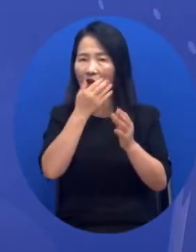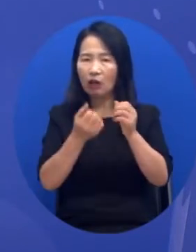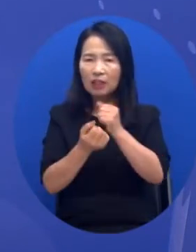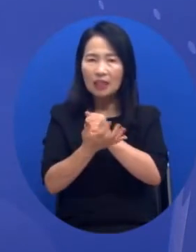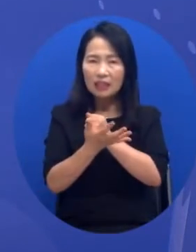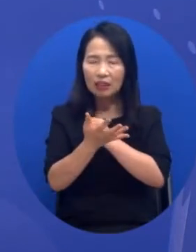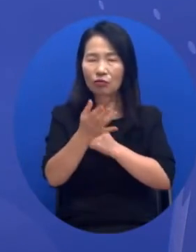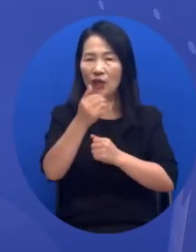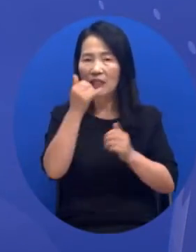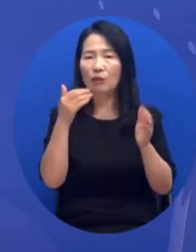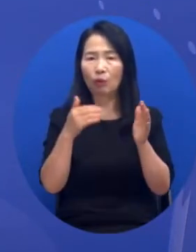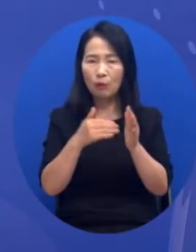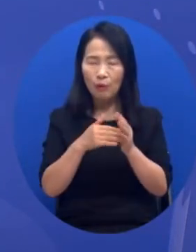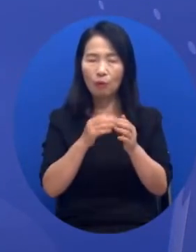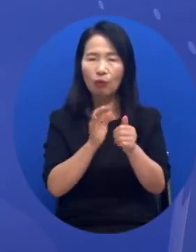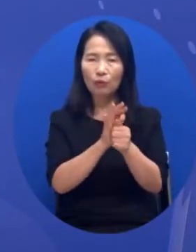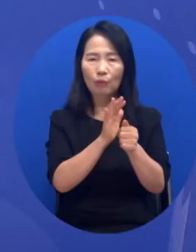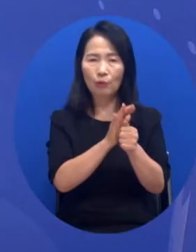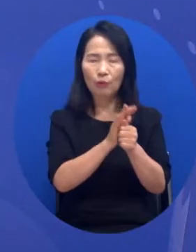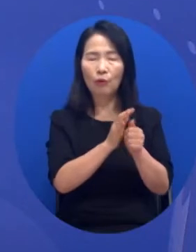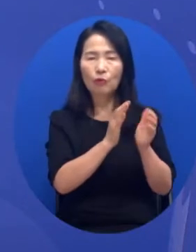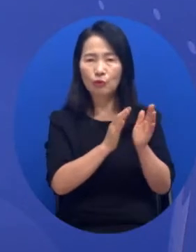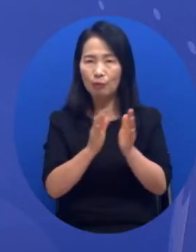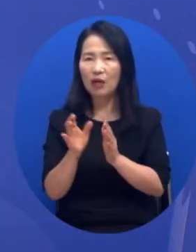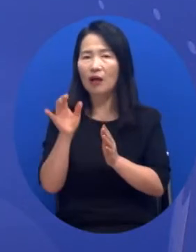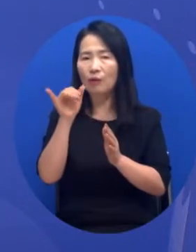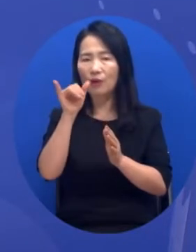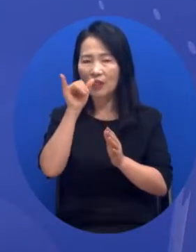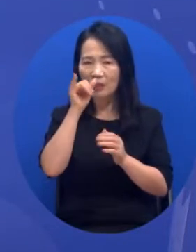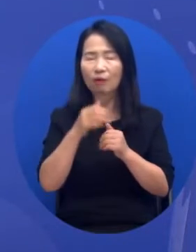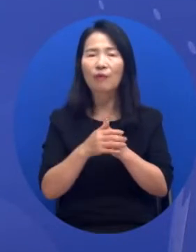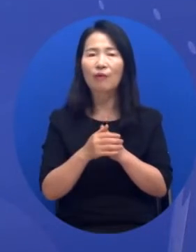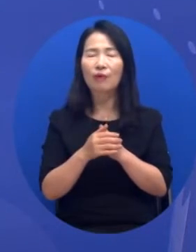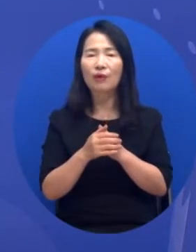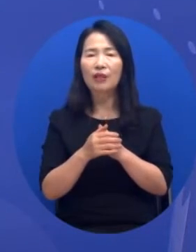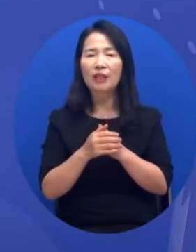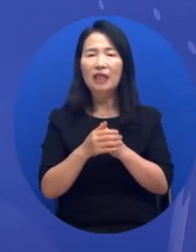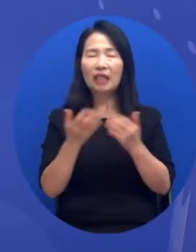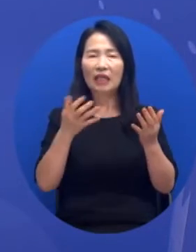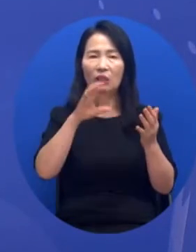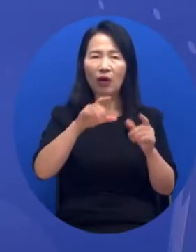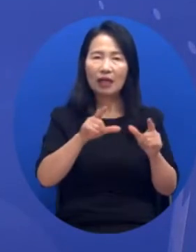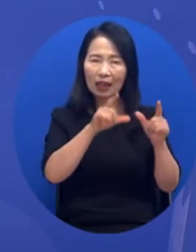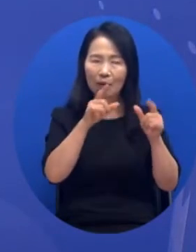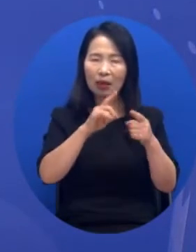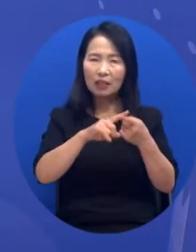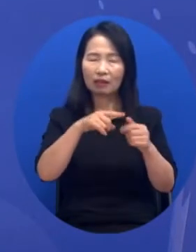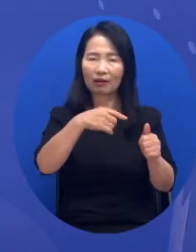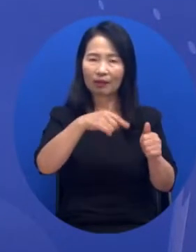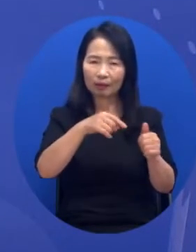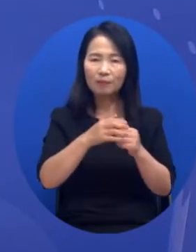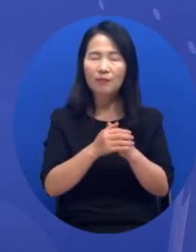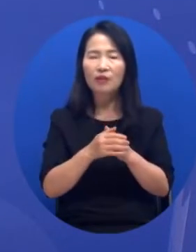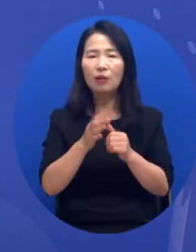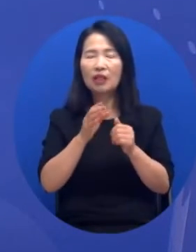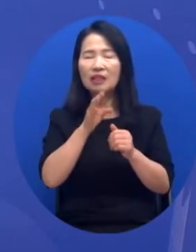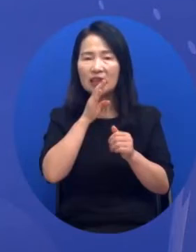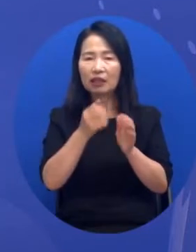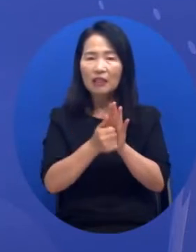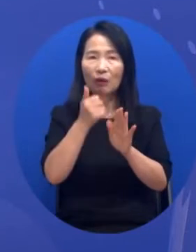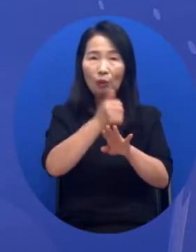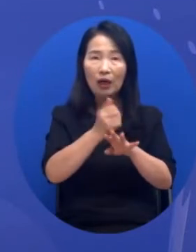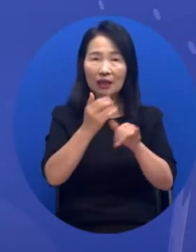수 있도록 그 부분을 좀 준비하고 있고요. 그래서 일터의 삶을 제공한다거나 아니면 실질적으로 성공한 사람들이 또